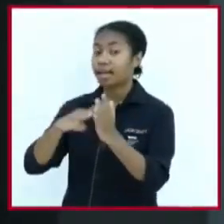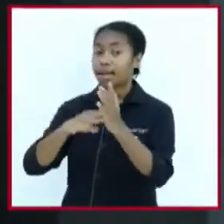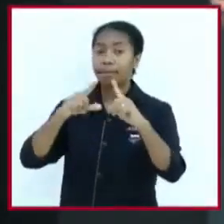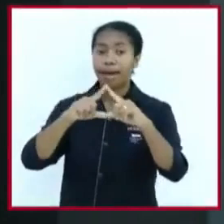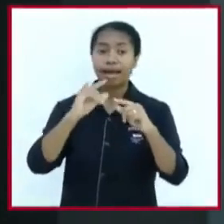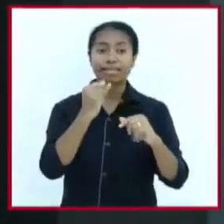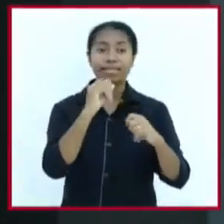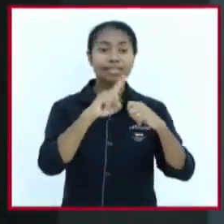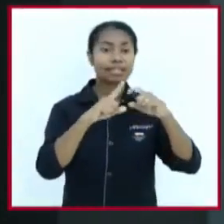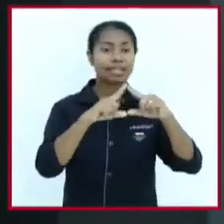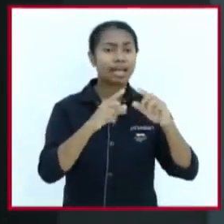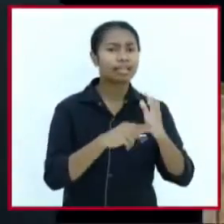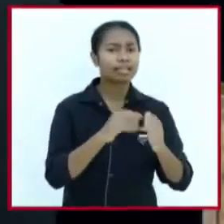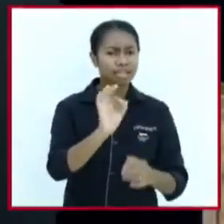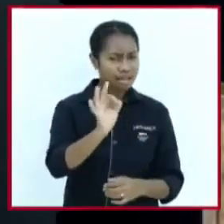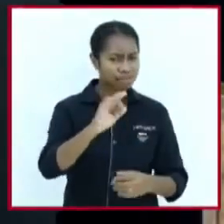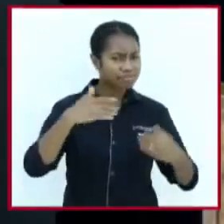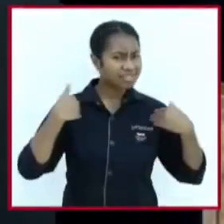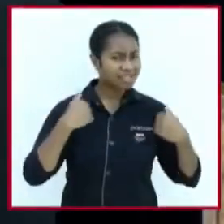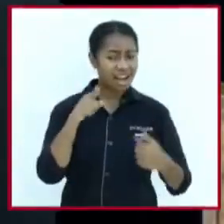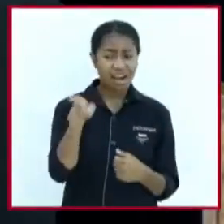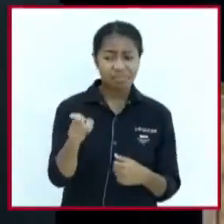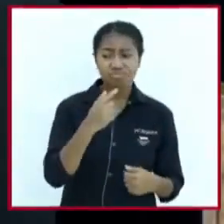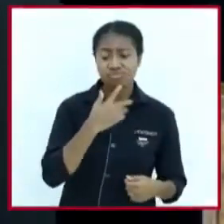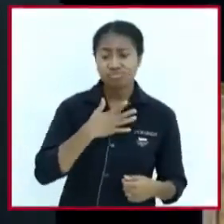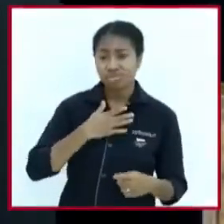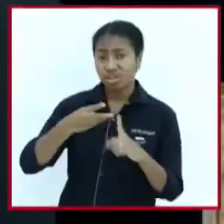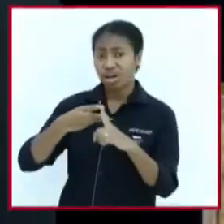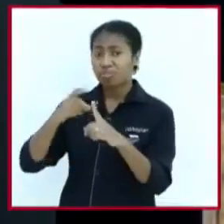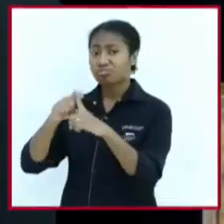kita punya majikan lebih tinggi mana